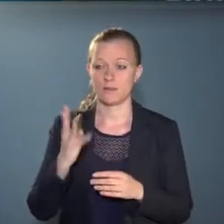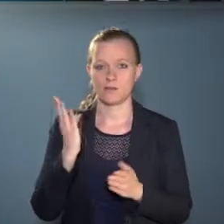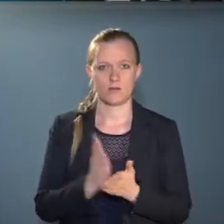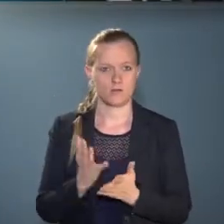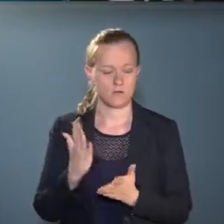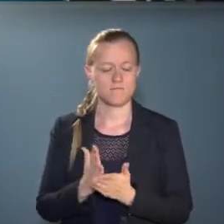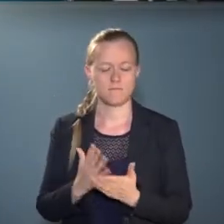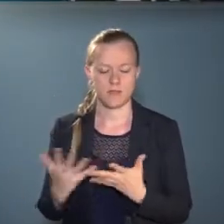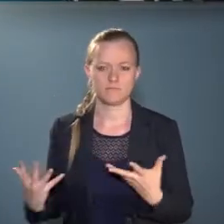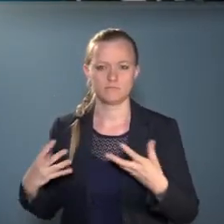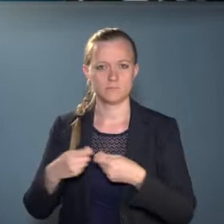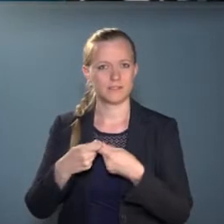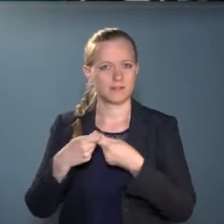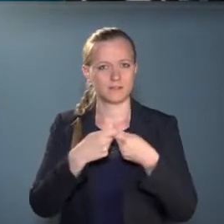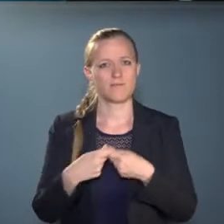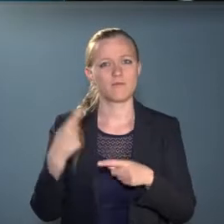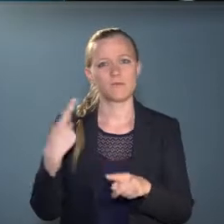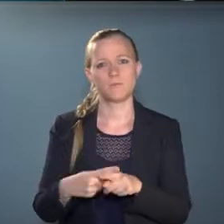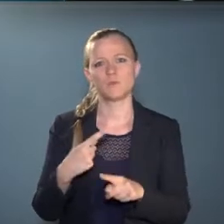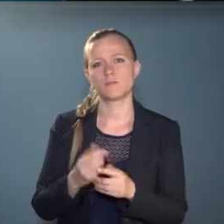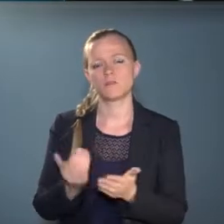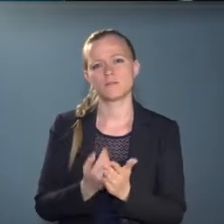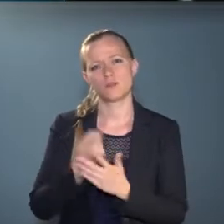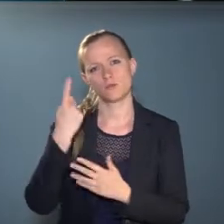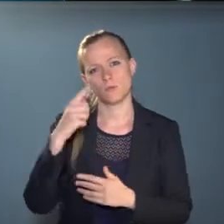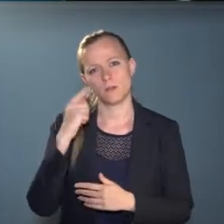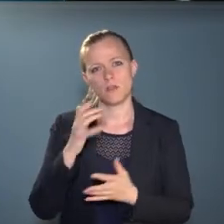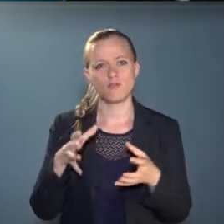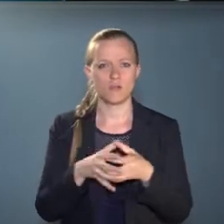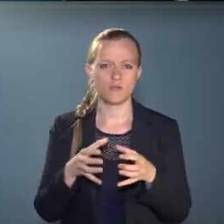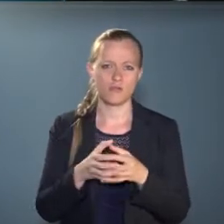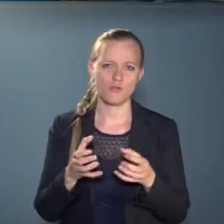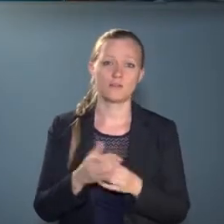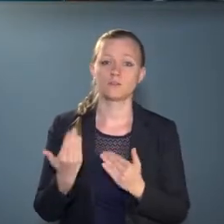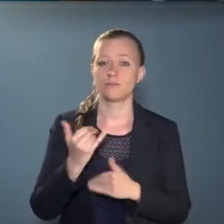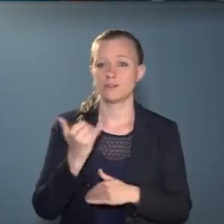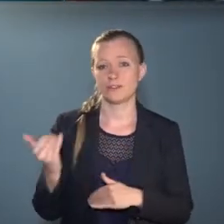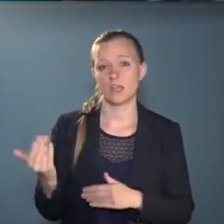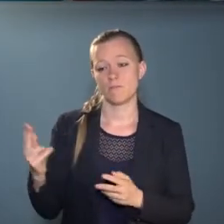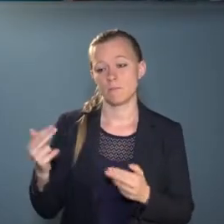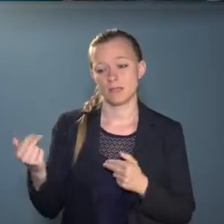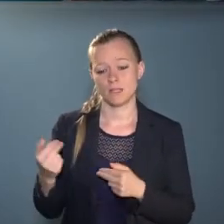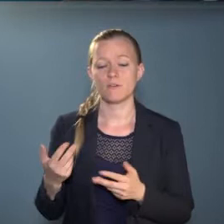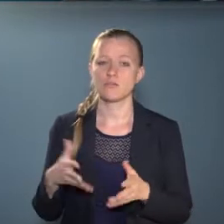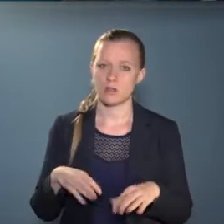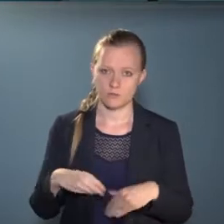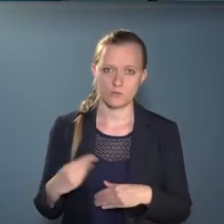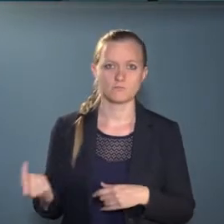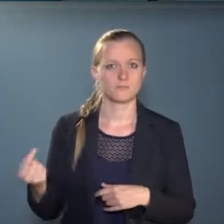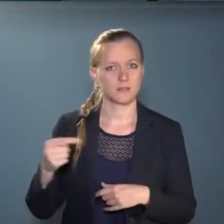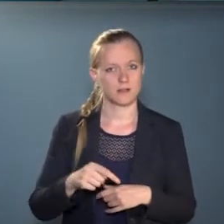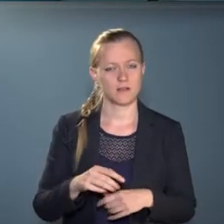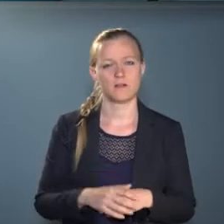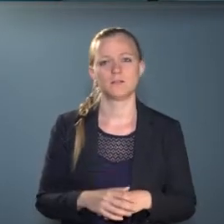alkalommal vesz részt a rendezvényen, azon kívül Gazdálkodási Tudományos Társaságok Szövetsége tavalyi évben meghívásunkat elfogadva megjelent